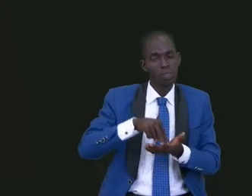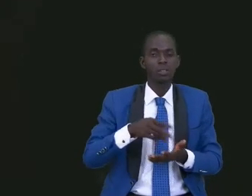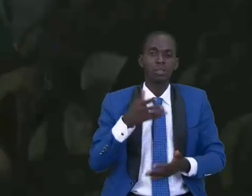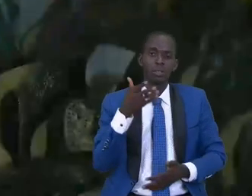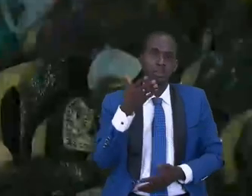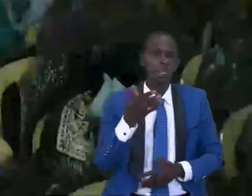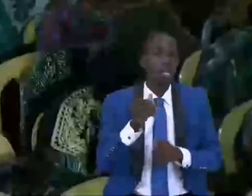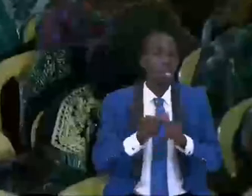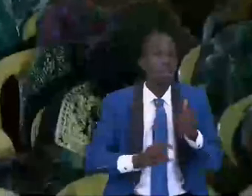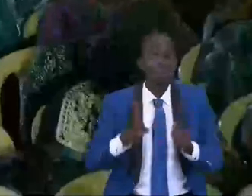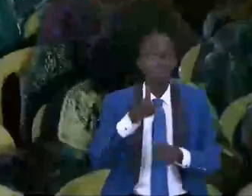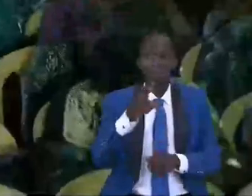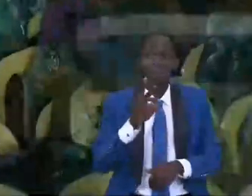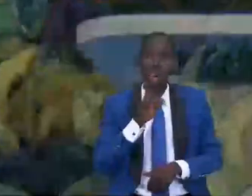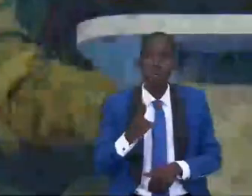prison, lève là-bas.